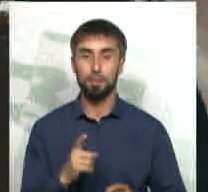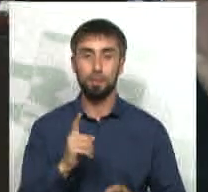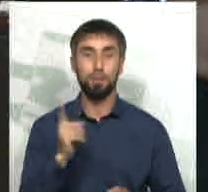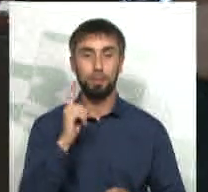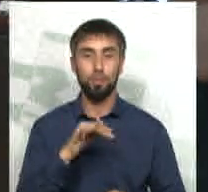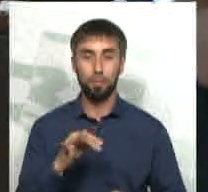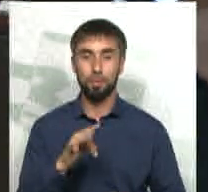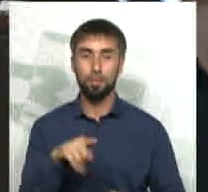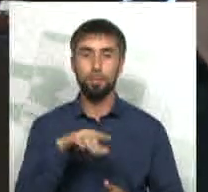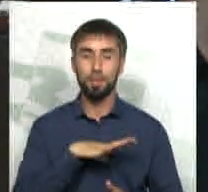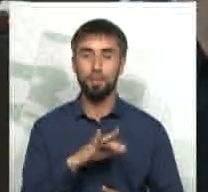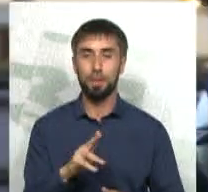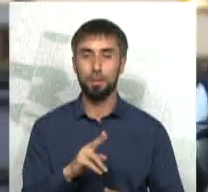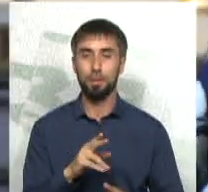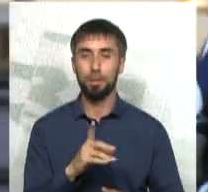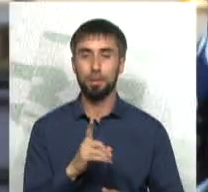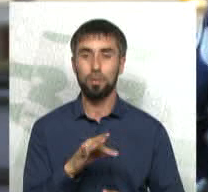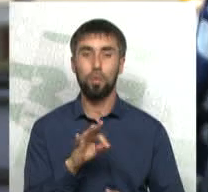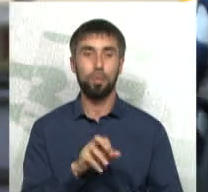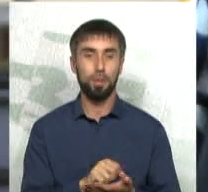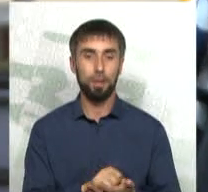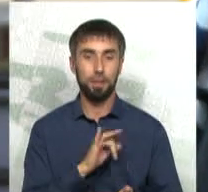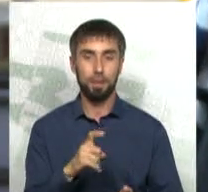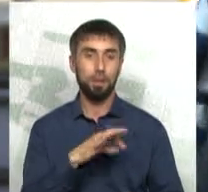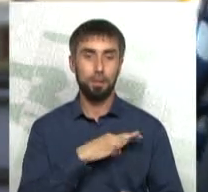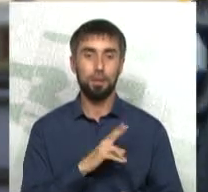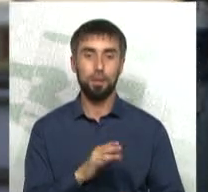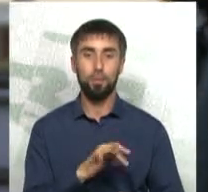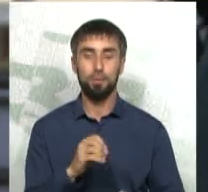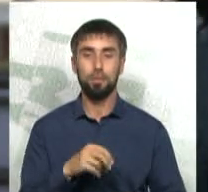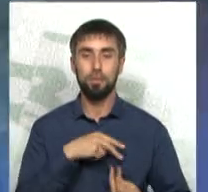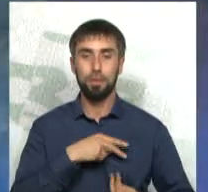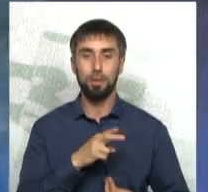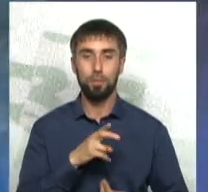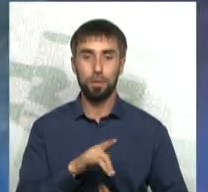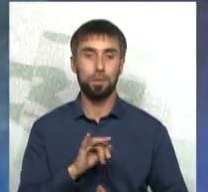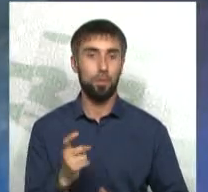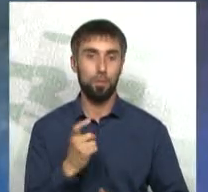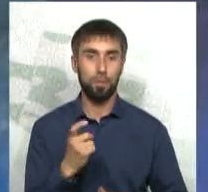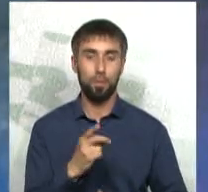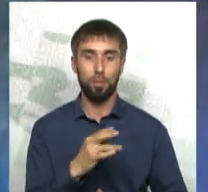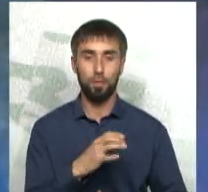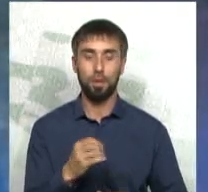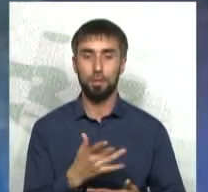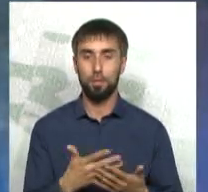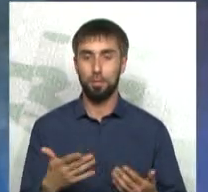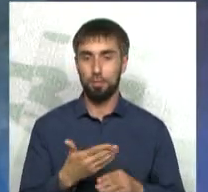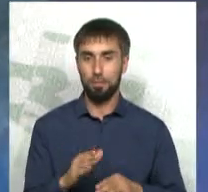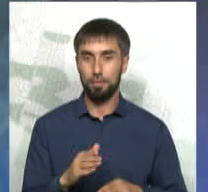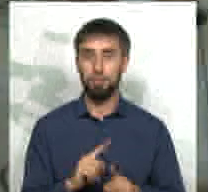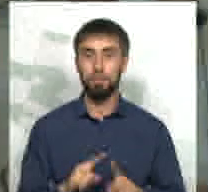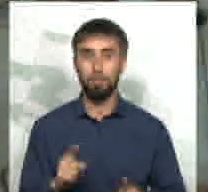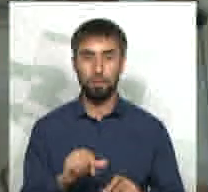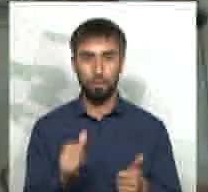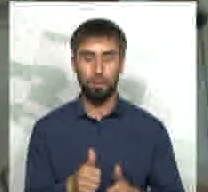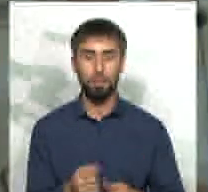топоры подразделялись на виды в зависимости от применения. Их использовали как орудие труда в быту и в хозяйстве. Боевые от других отличались изящностью